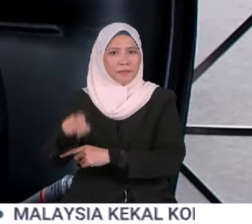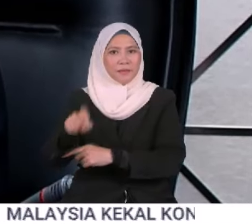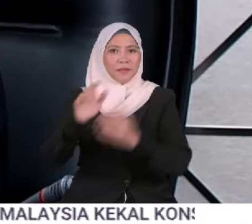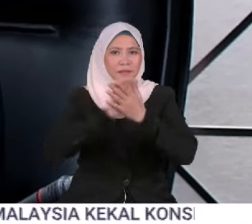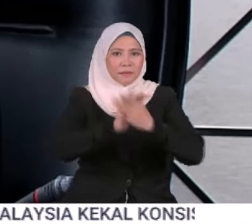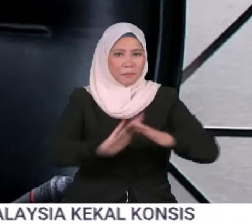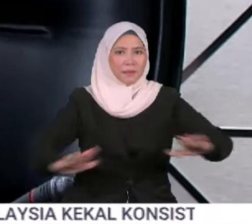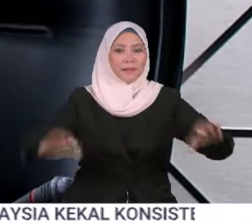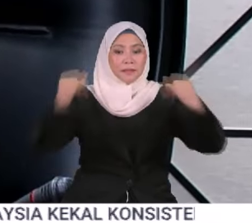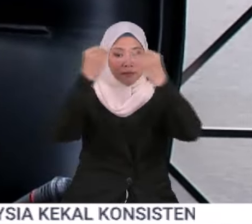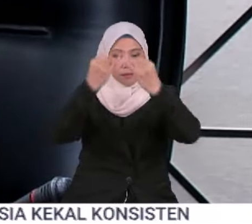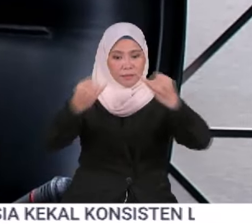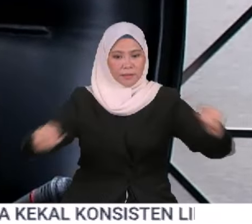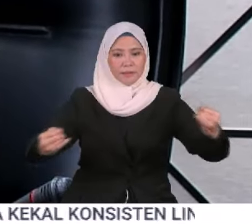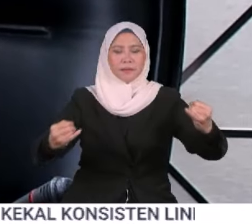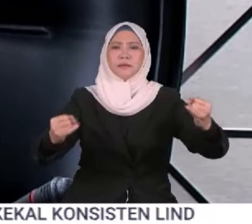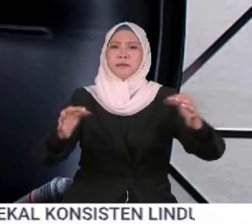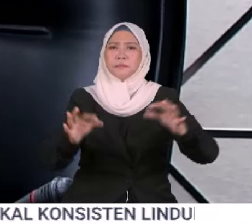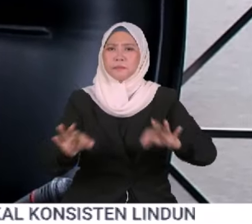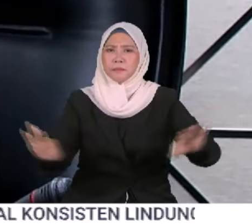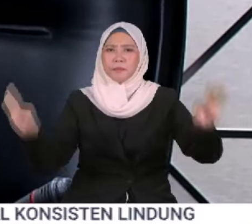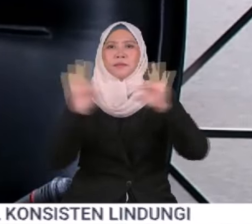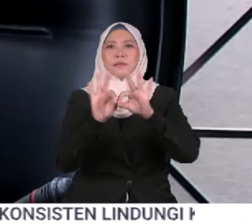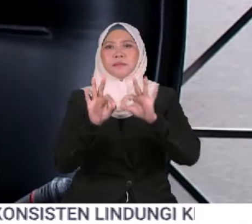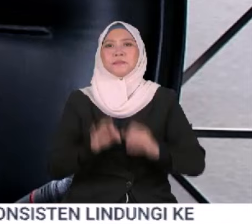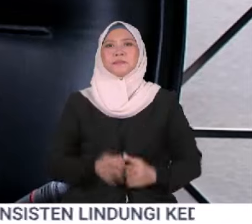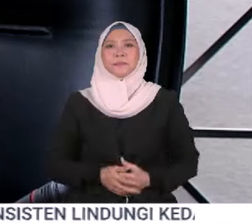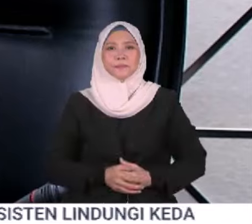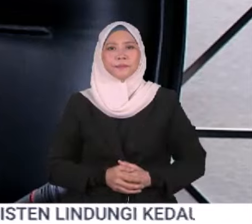keselamatan istana itu sangat penting